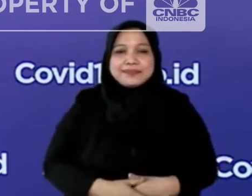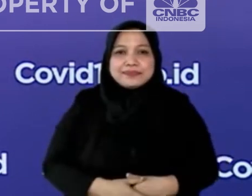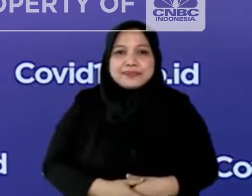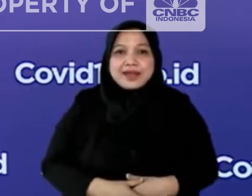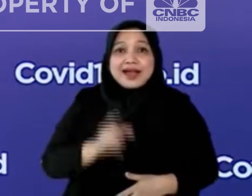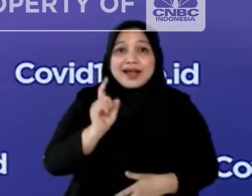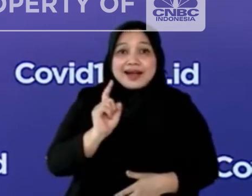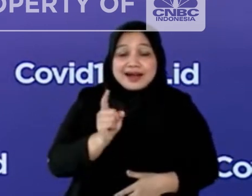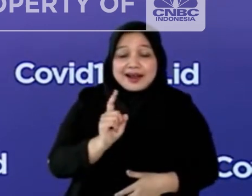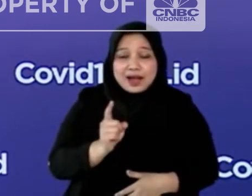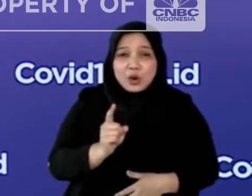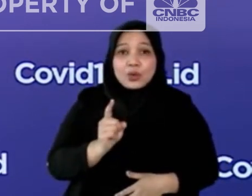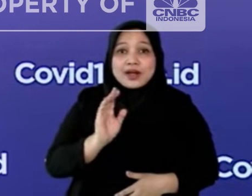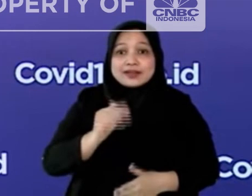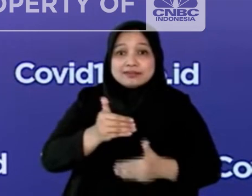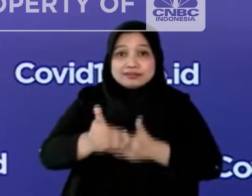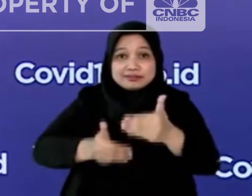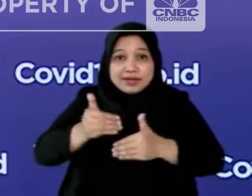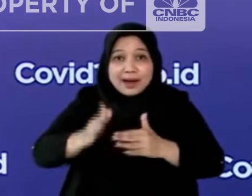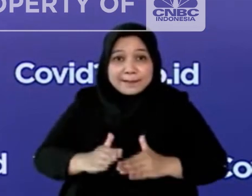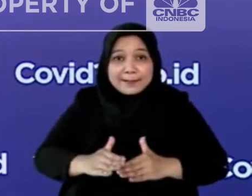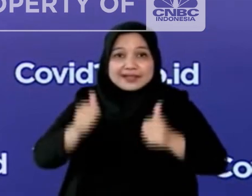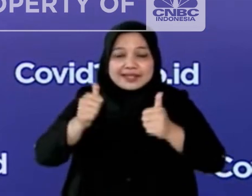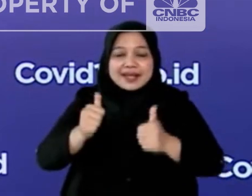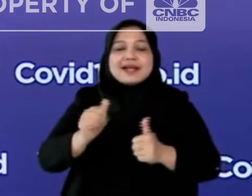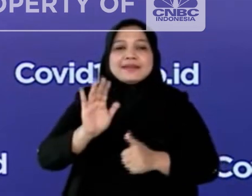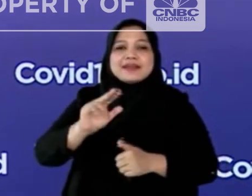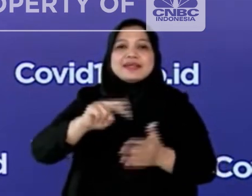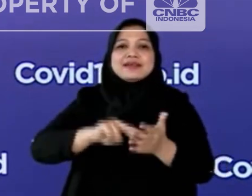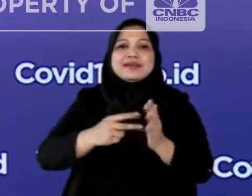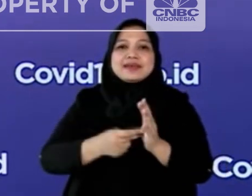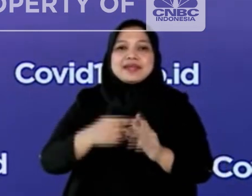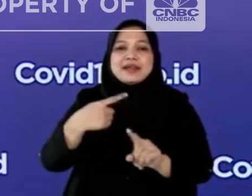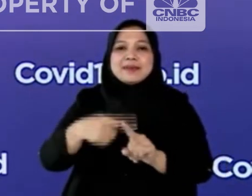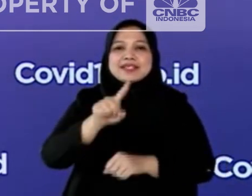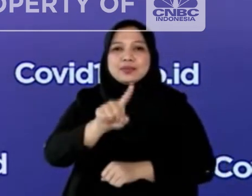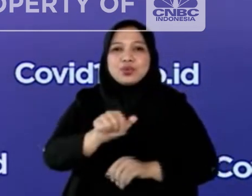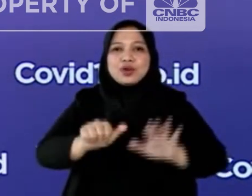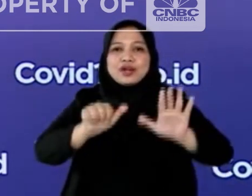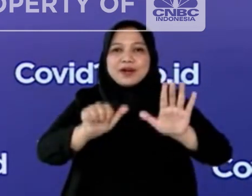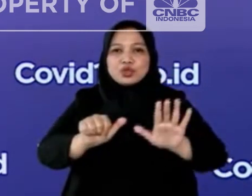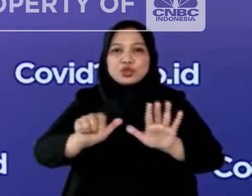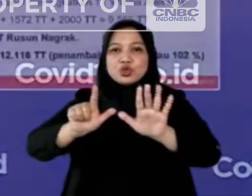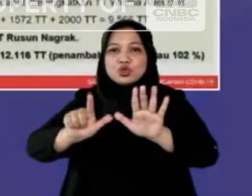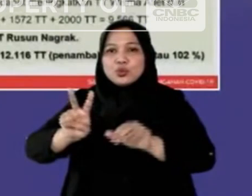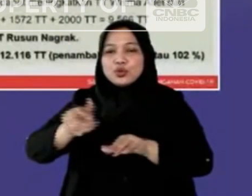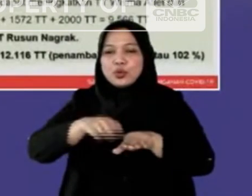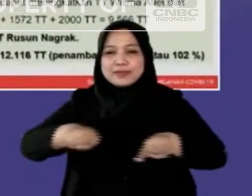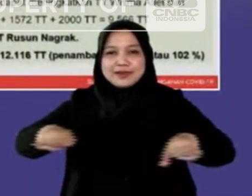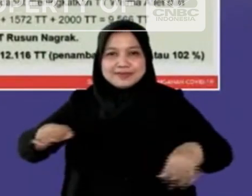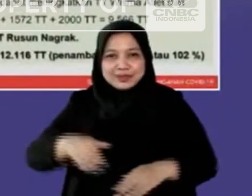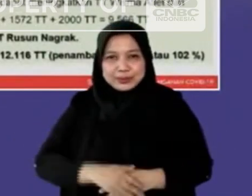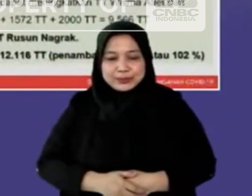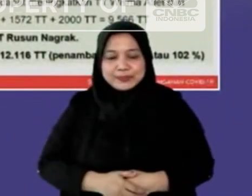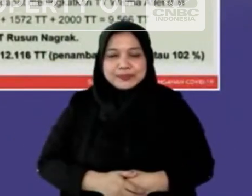apabila langkah ini berhasil kita akan menambah 1572 tempat tidur lalu yang kedua